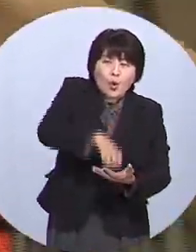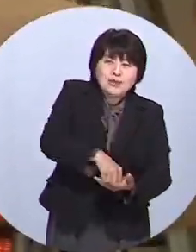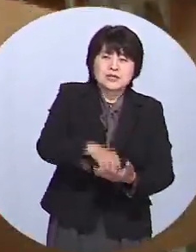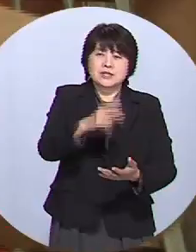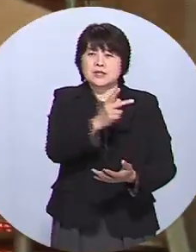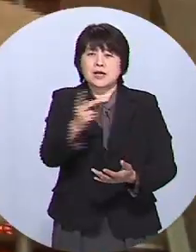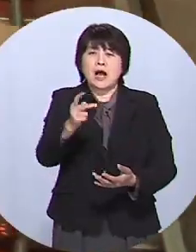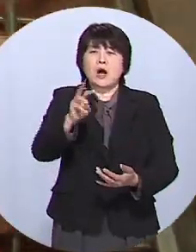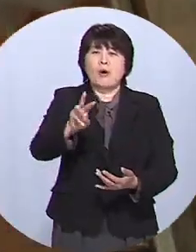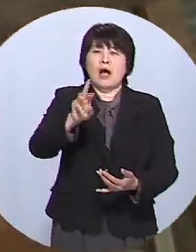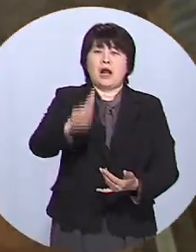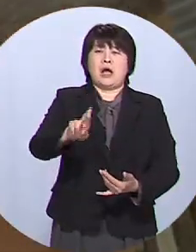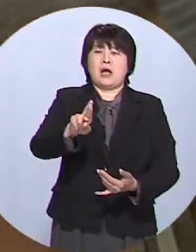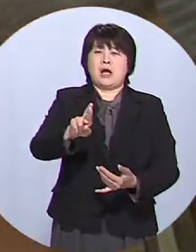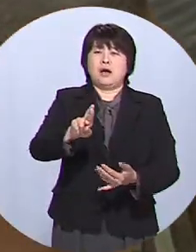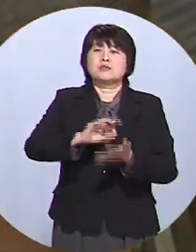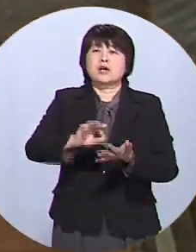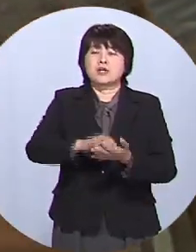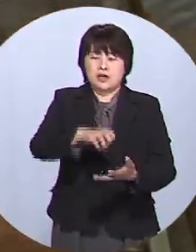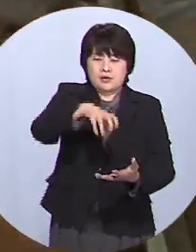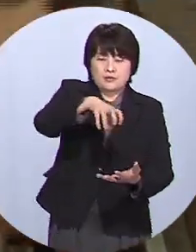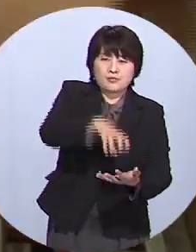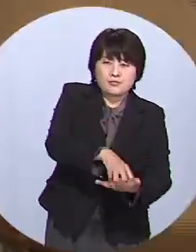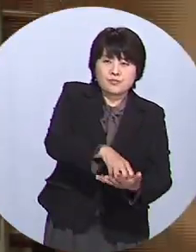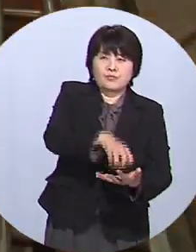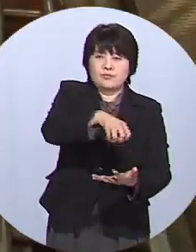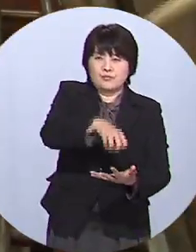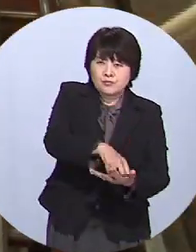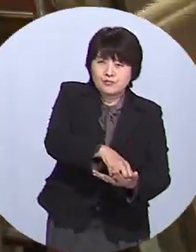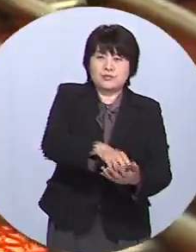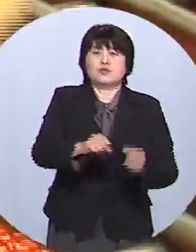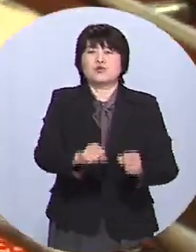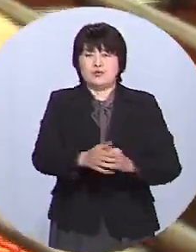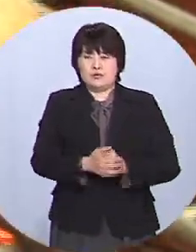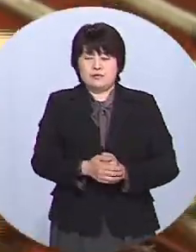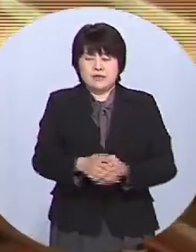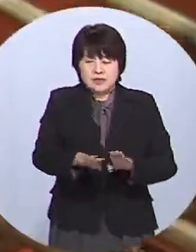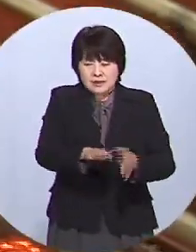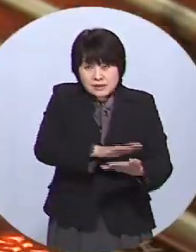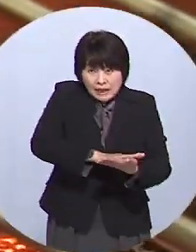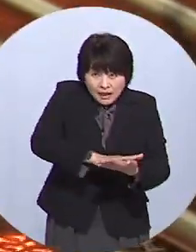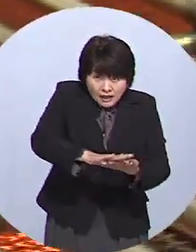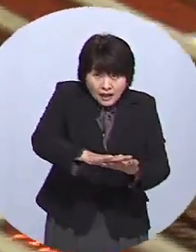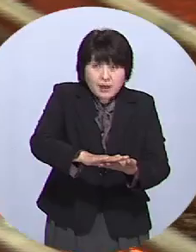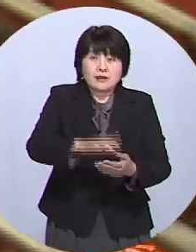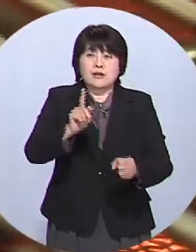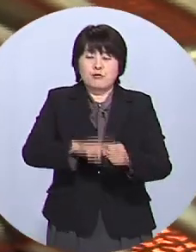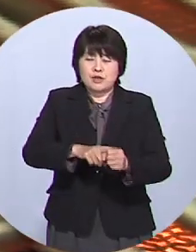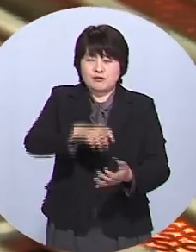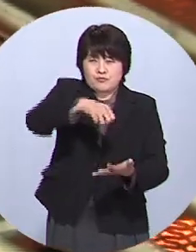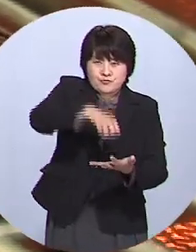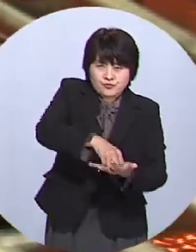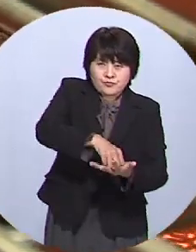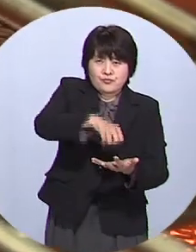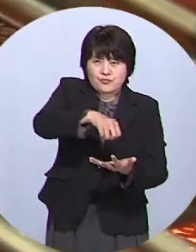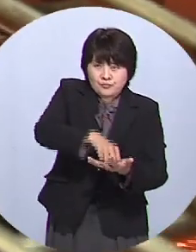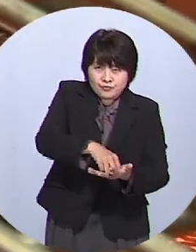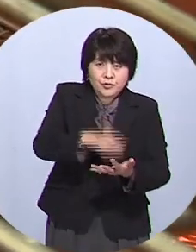せんべい押してください。 このように平らになるように押し瓦で押していきながら焼き色をつけ